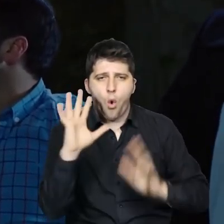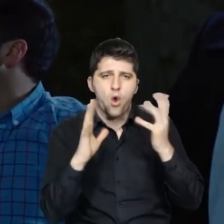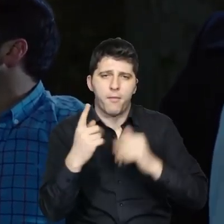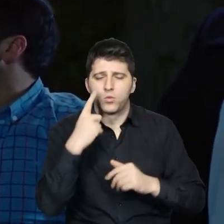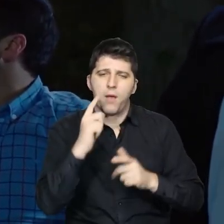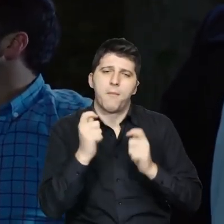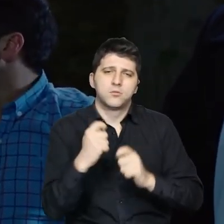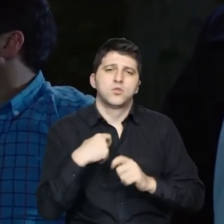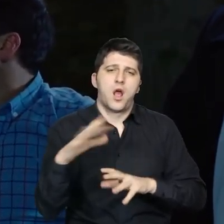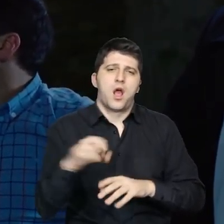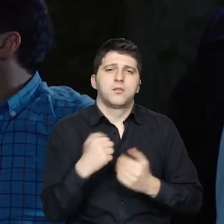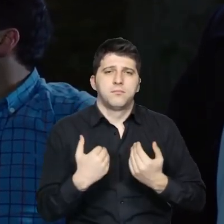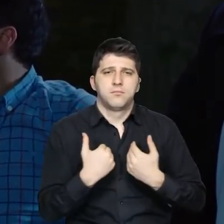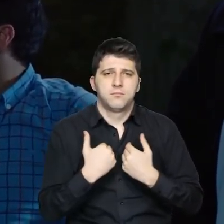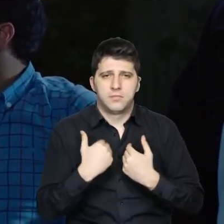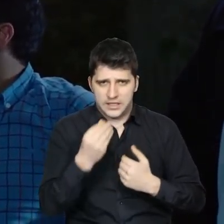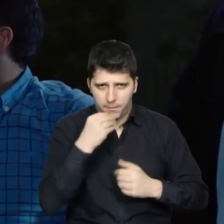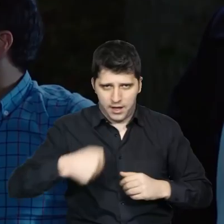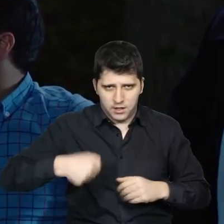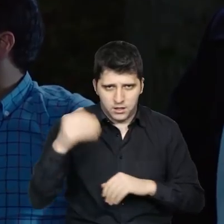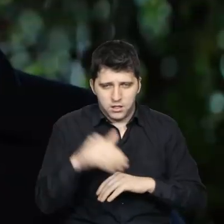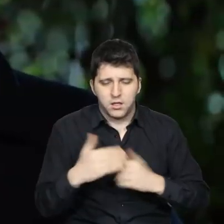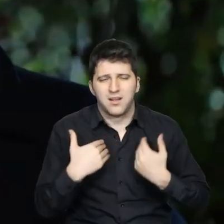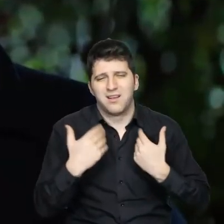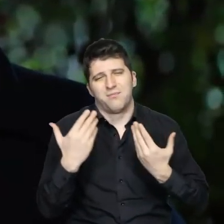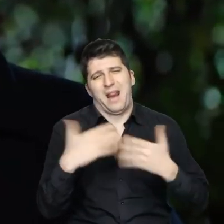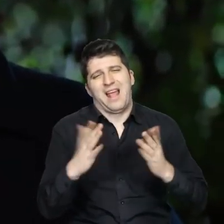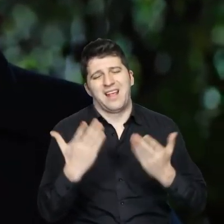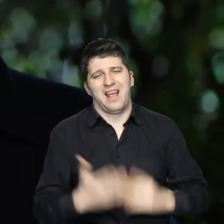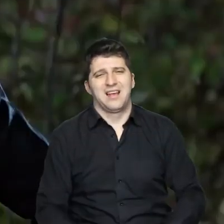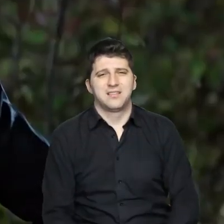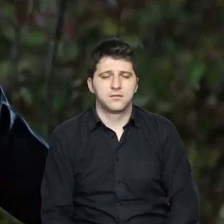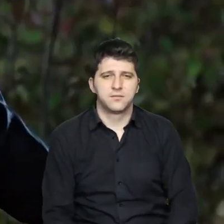uydurmak zorundaydık. Sefer tasıyla mı gelseydik? Bırak ya.